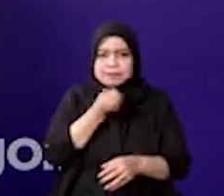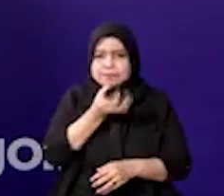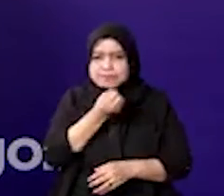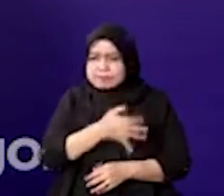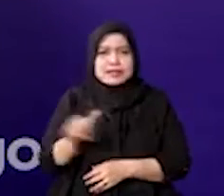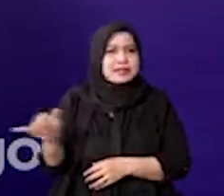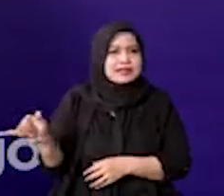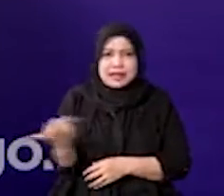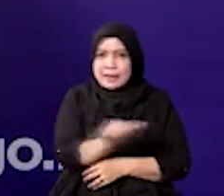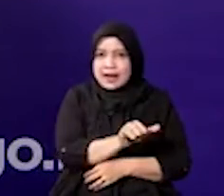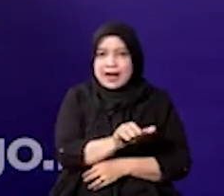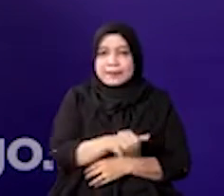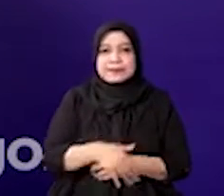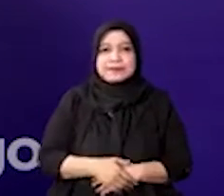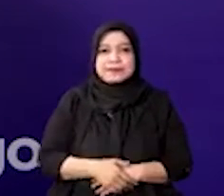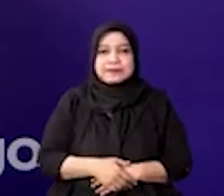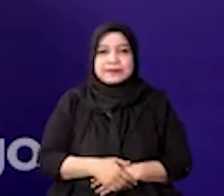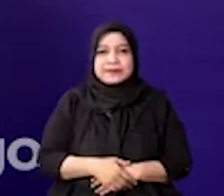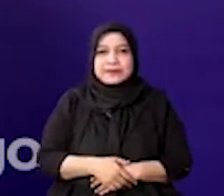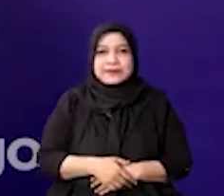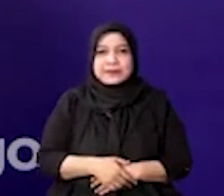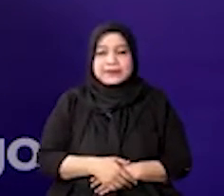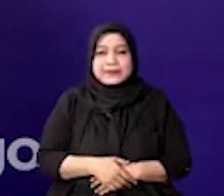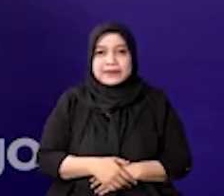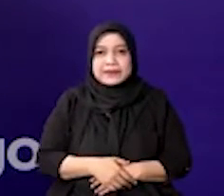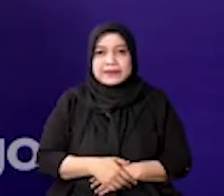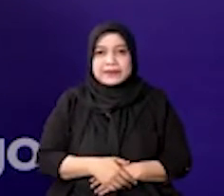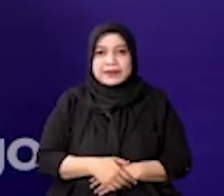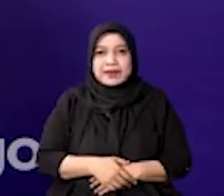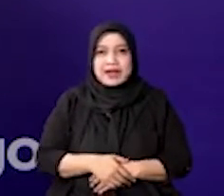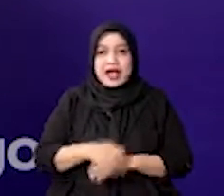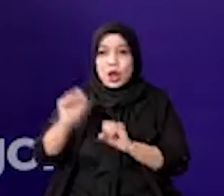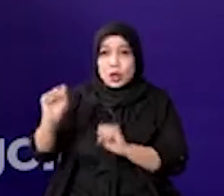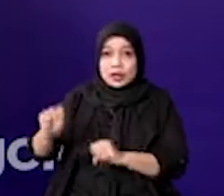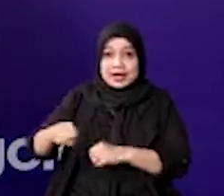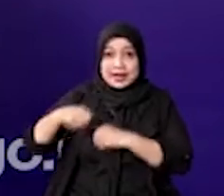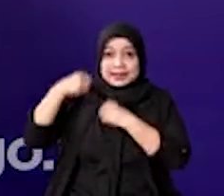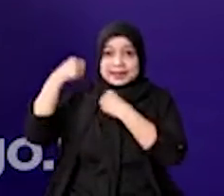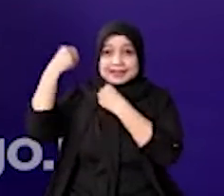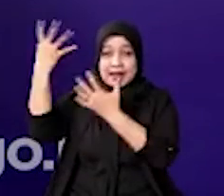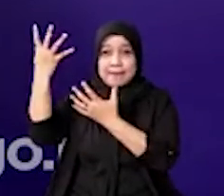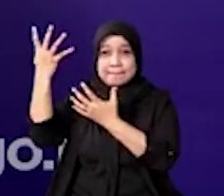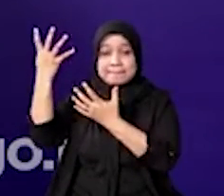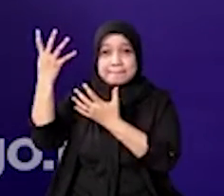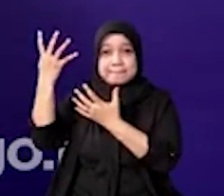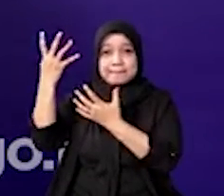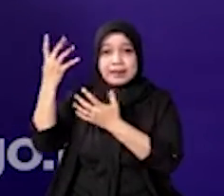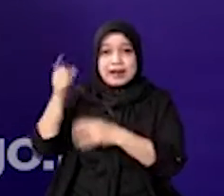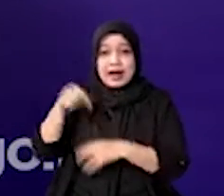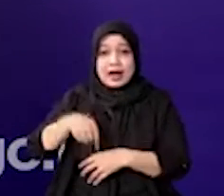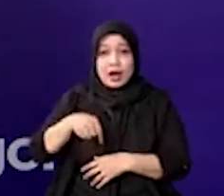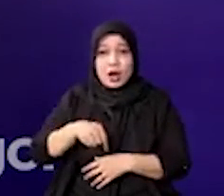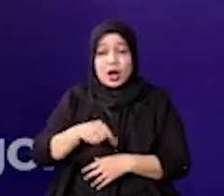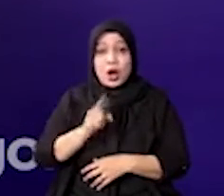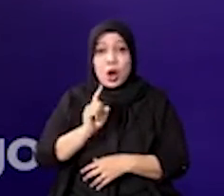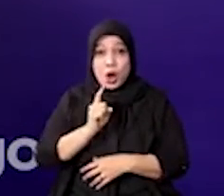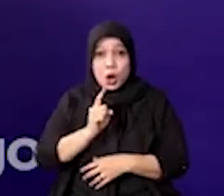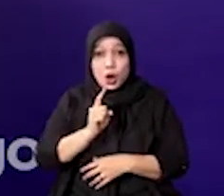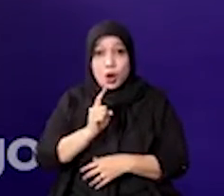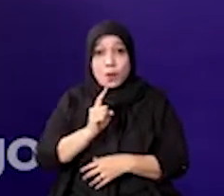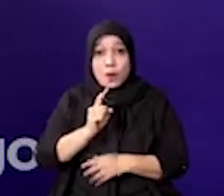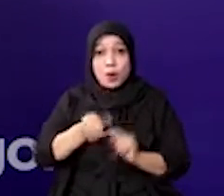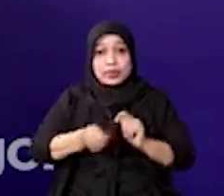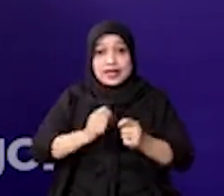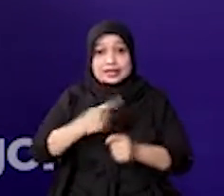apalagi di Islam Mbak contoh kalau di Islam kita untuk kita sap sekarang kan kalau saap kita ini